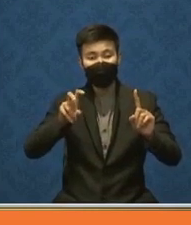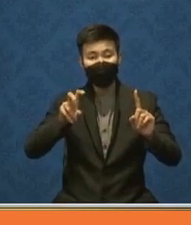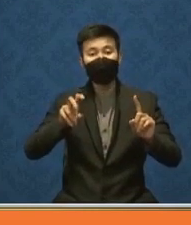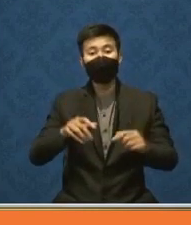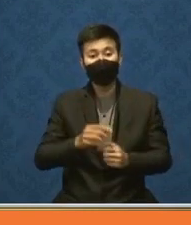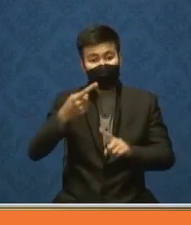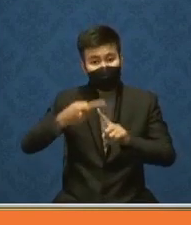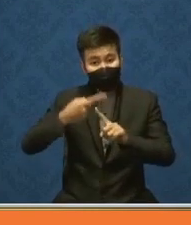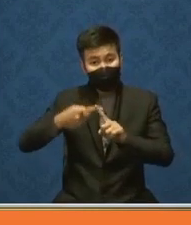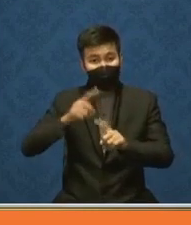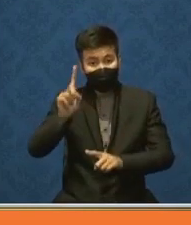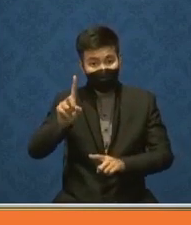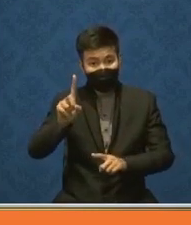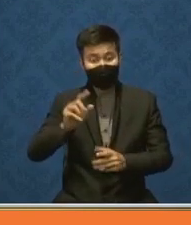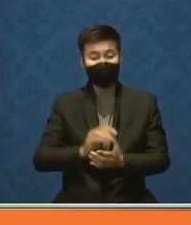ครับ